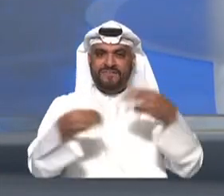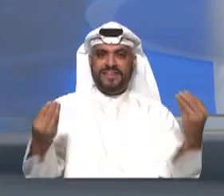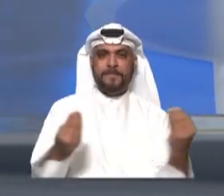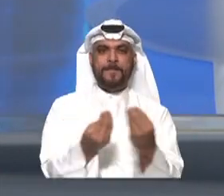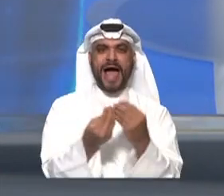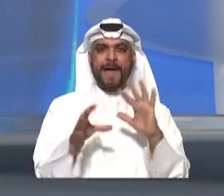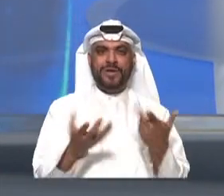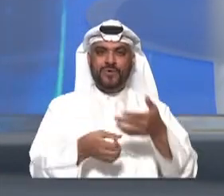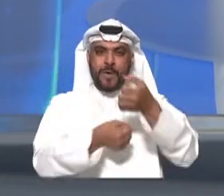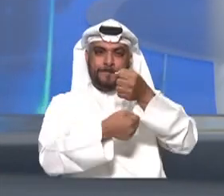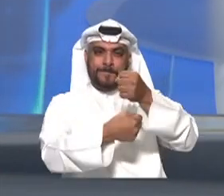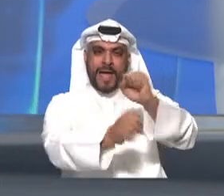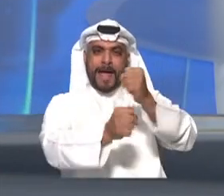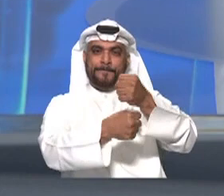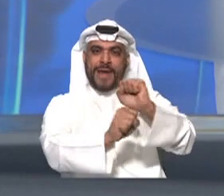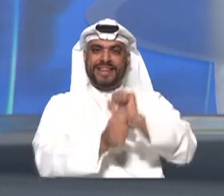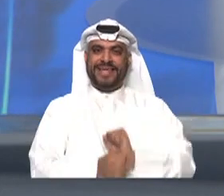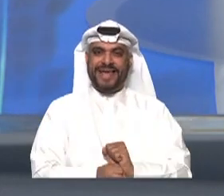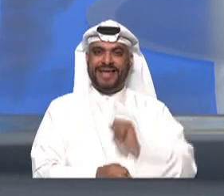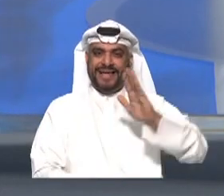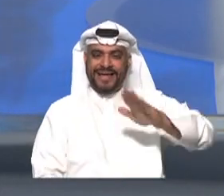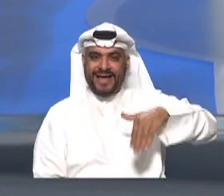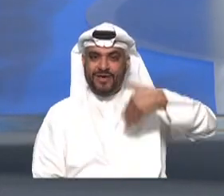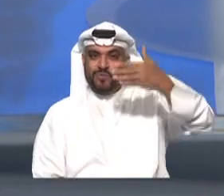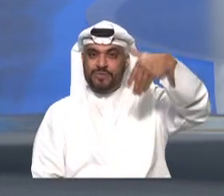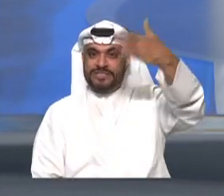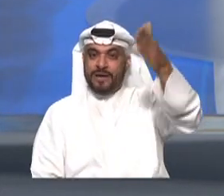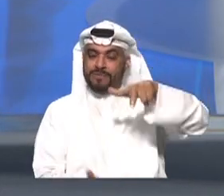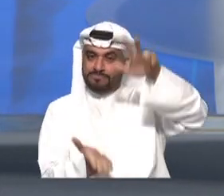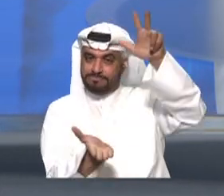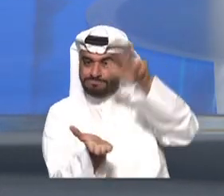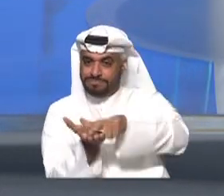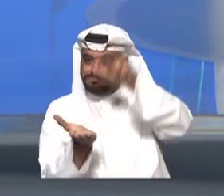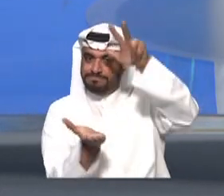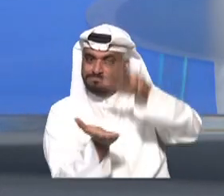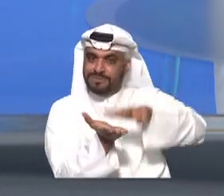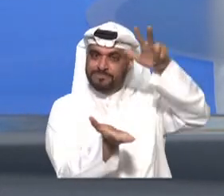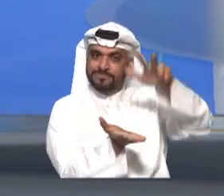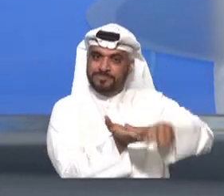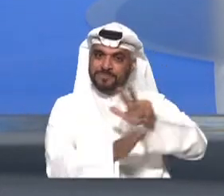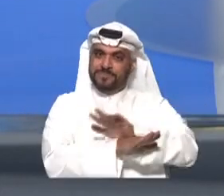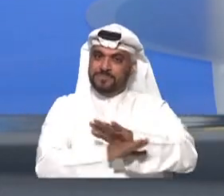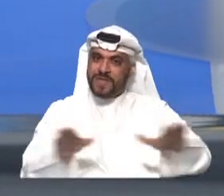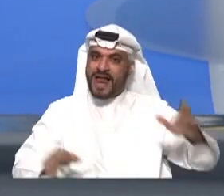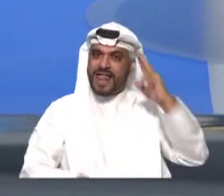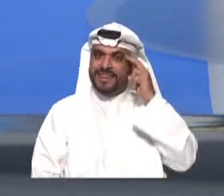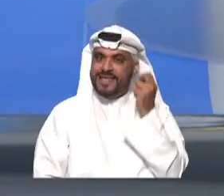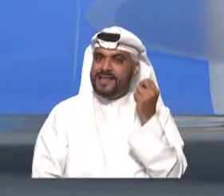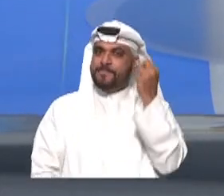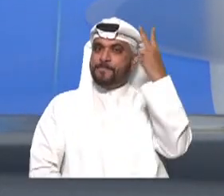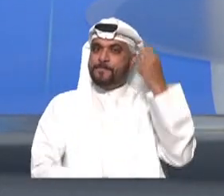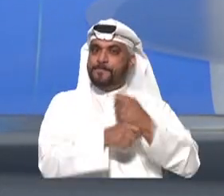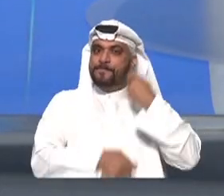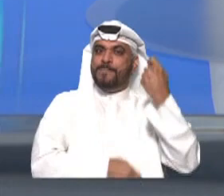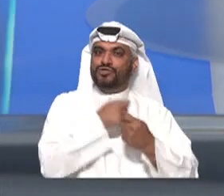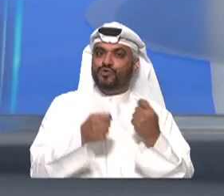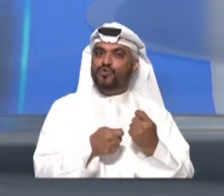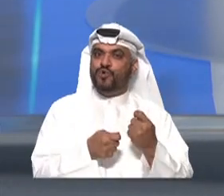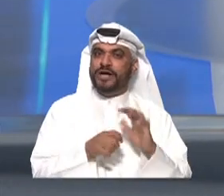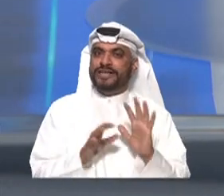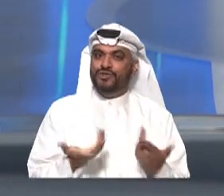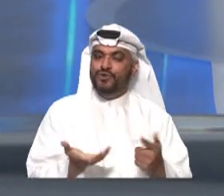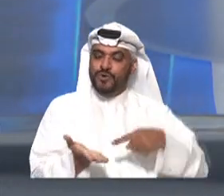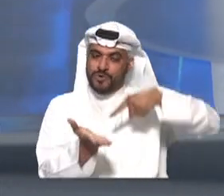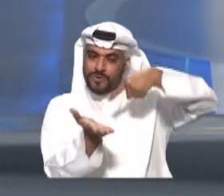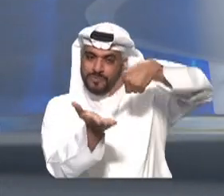تسريع الدورة المستندية لإيجاز اعتمادات المشاريع وكل ما يخص الشأن البلدي. تم التوقيع على